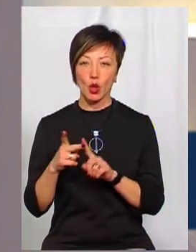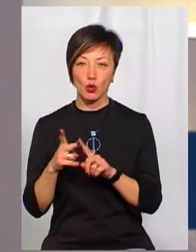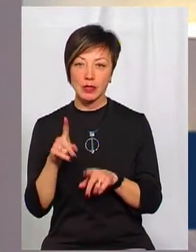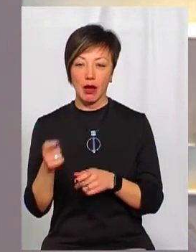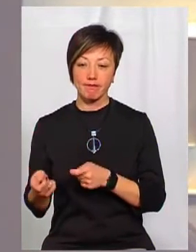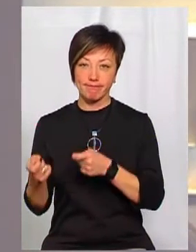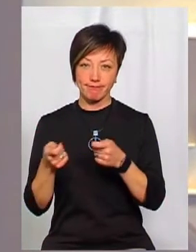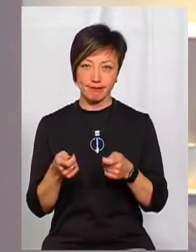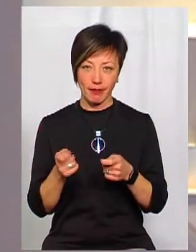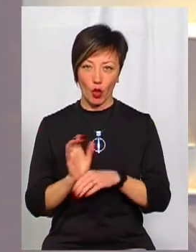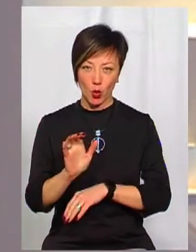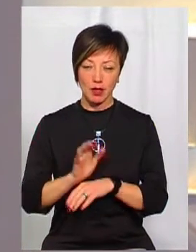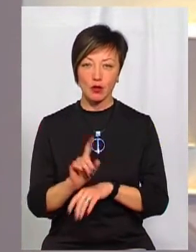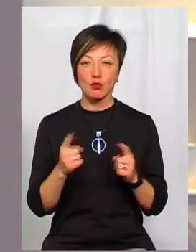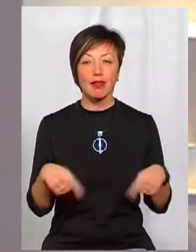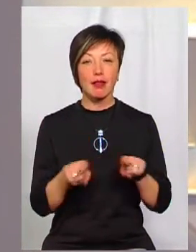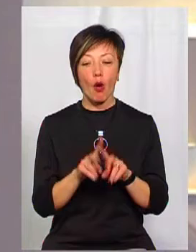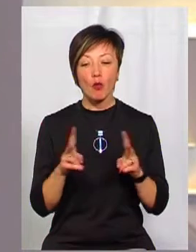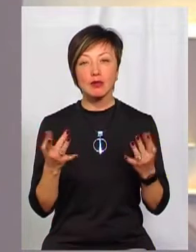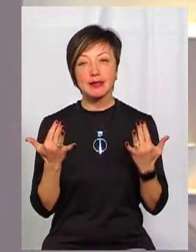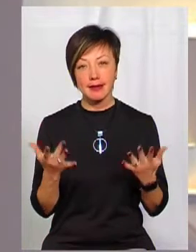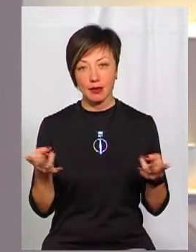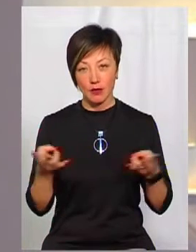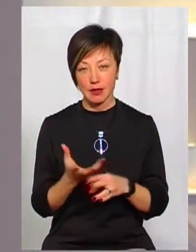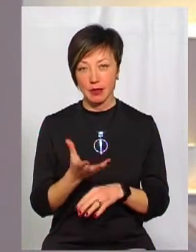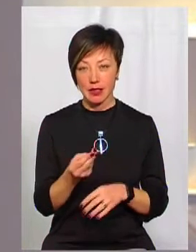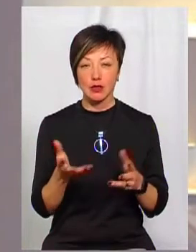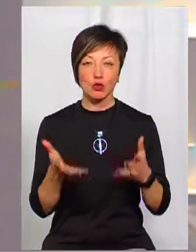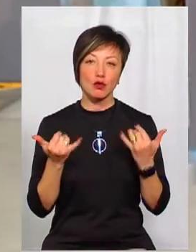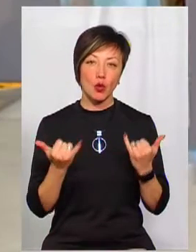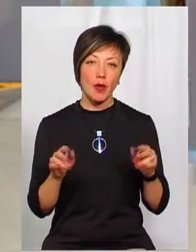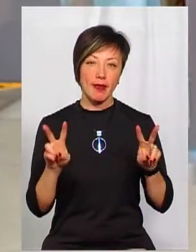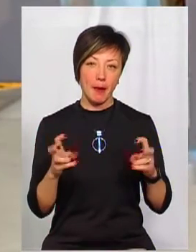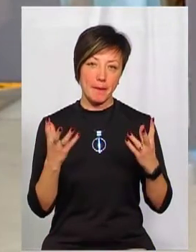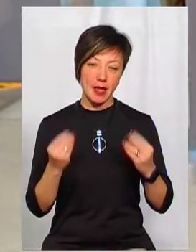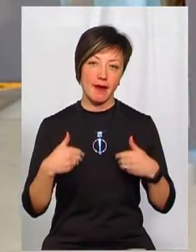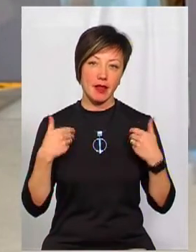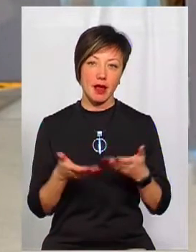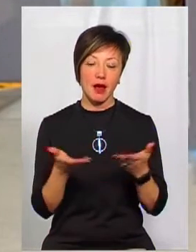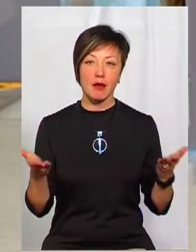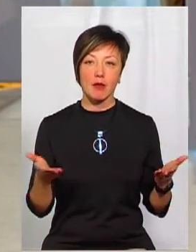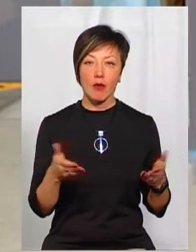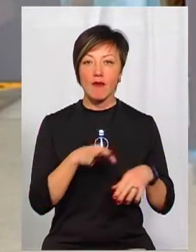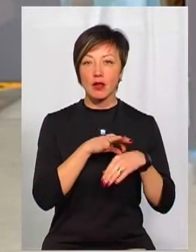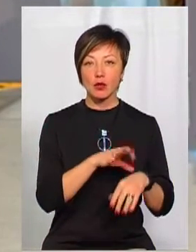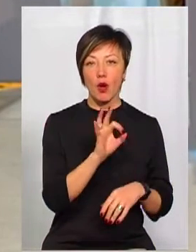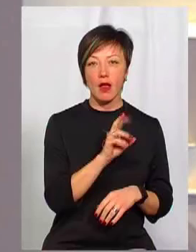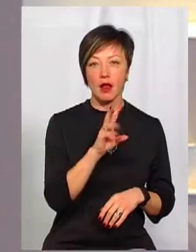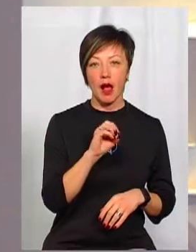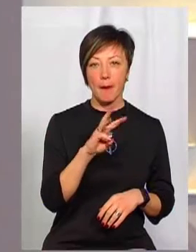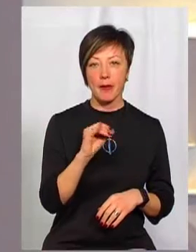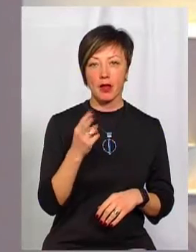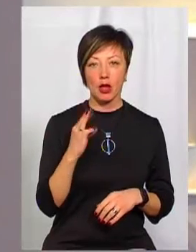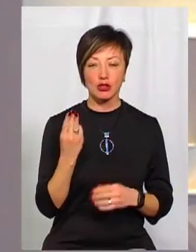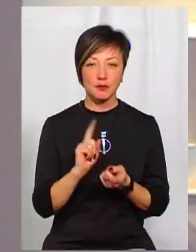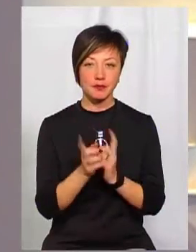його доставку. Чому так? Кому і скільки доведеться платити? З'ясовуємо сьогодні у темі дня. Усіх вітаємо. Мене звати Олена Кемінняш. На жестову